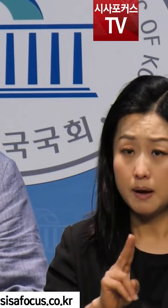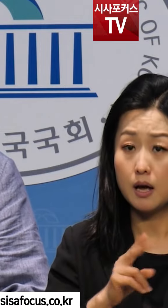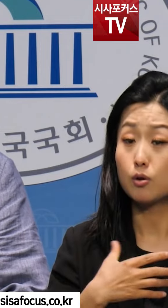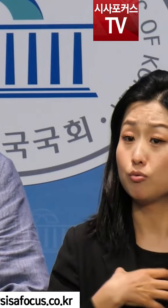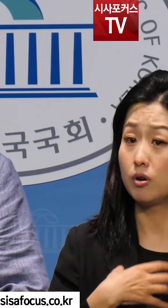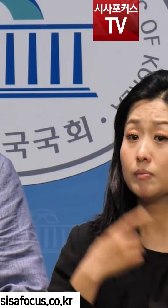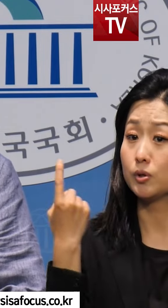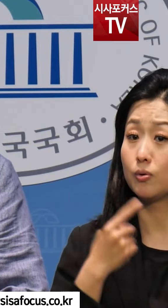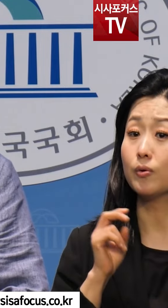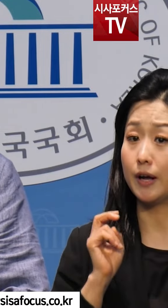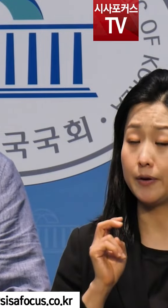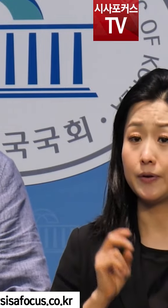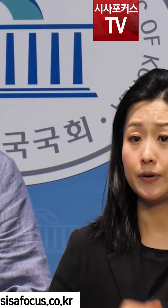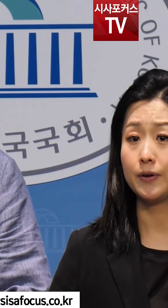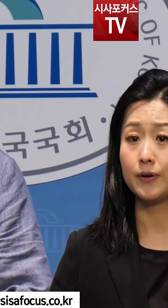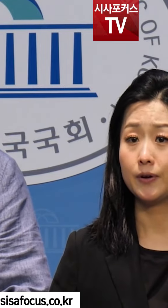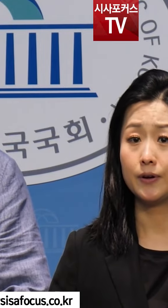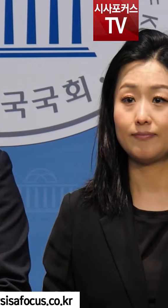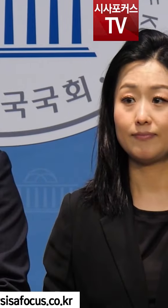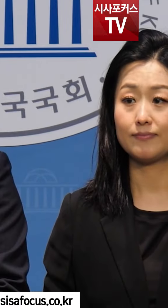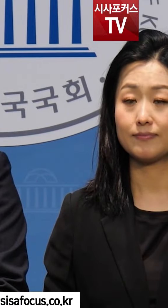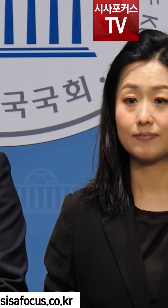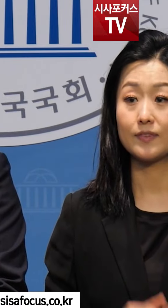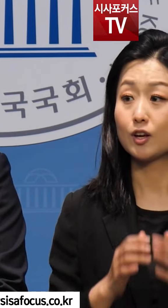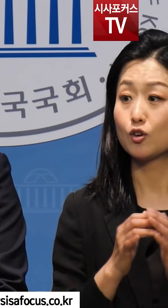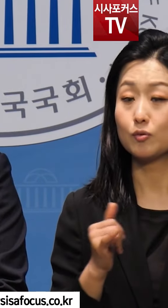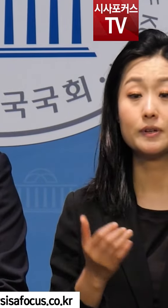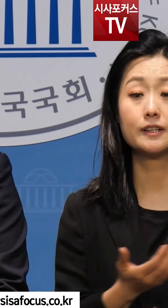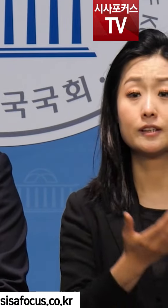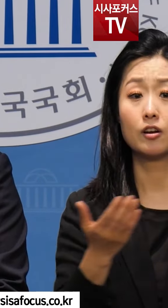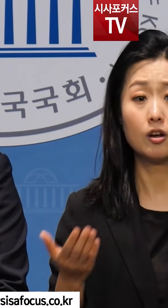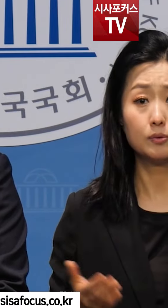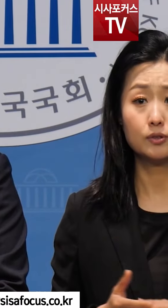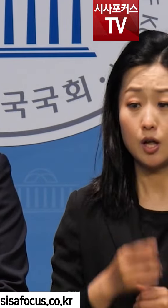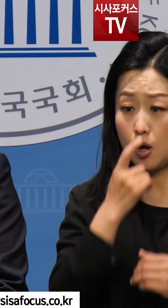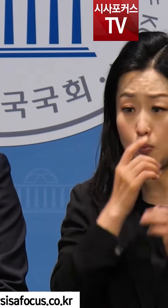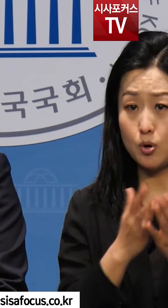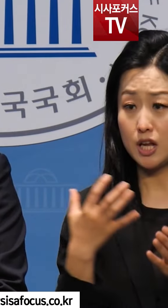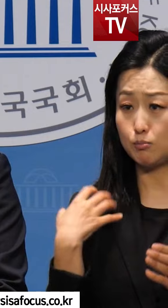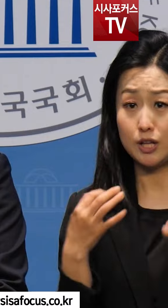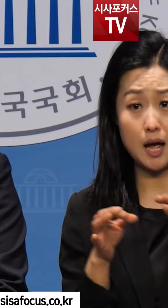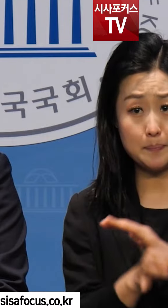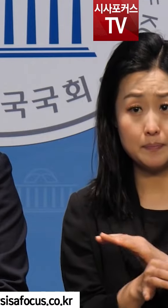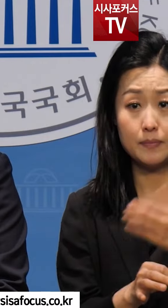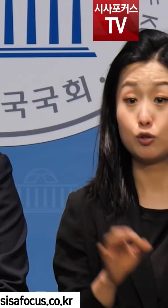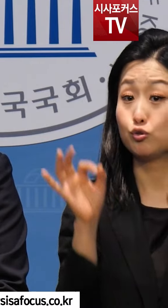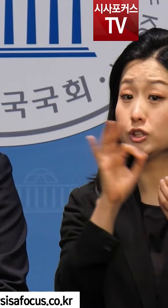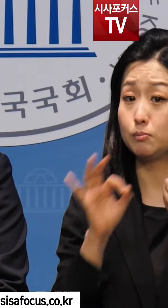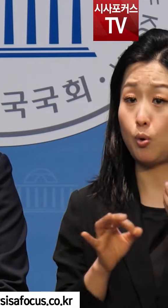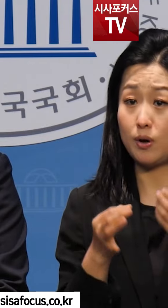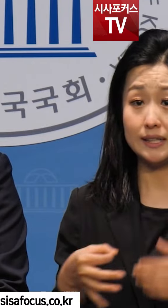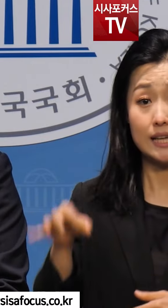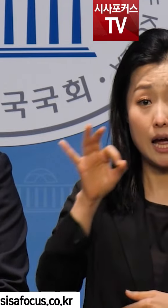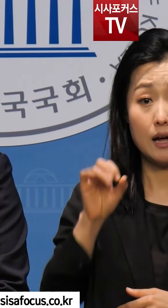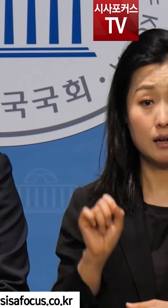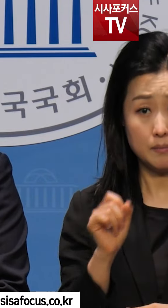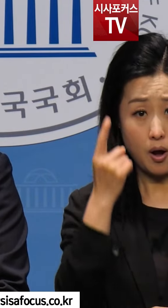경우가 부지기수로 발생하기 때문입니다. 국민들에게 본인 부담률을 90% 인상할